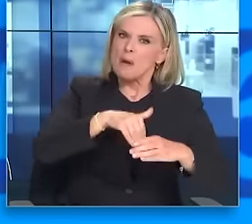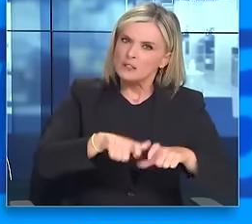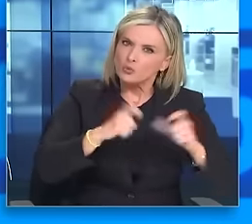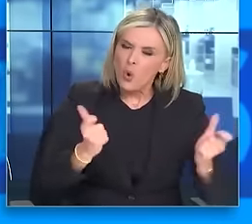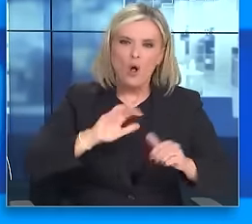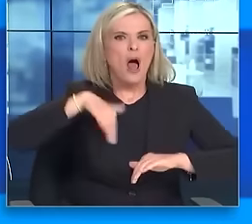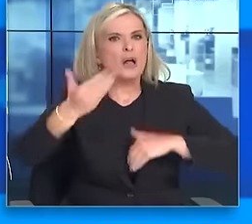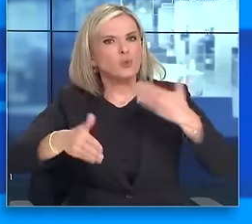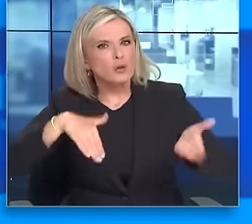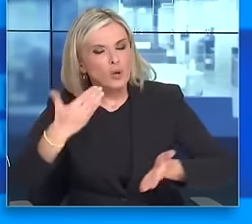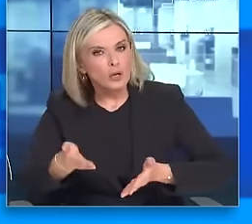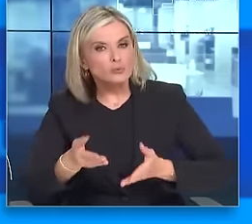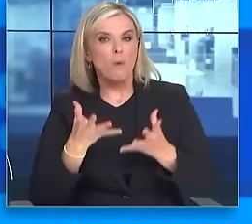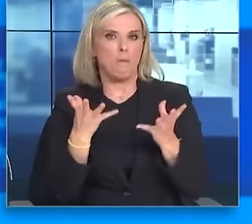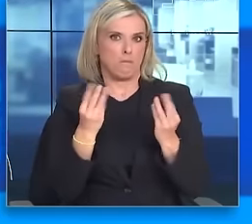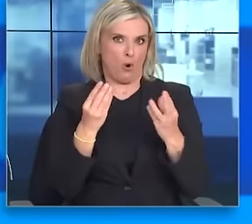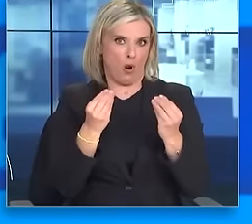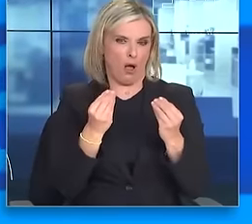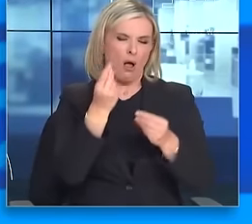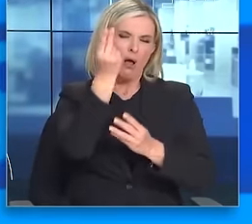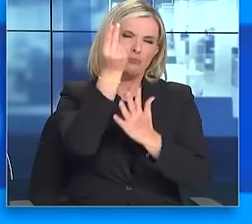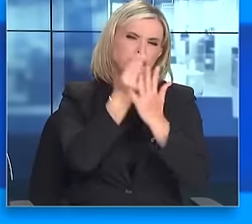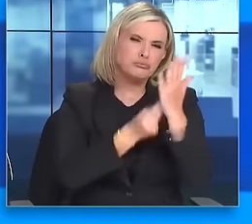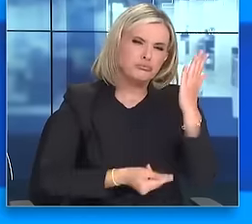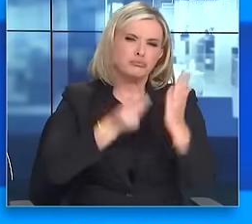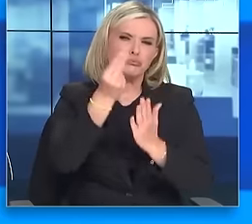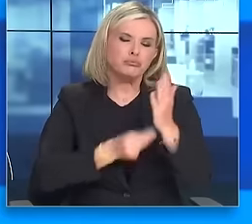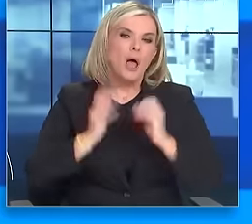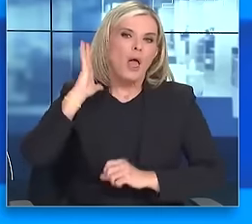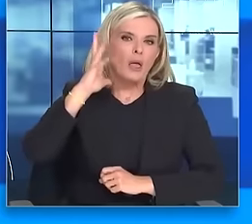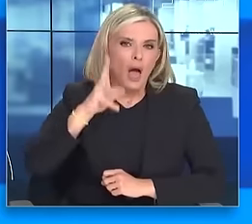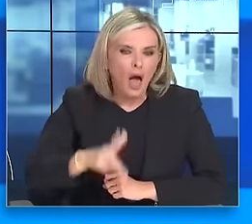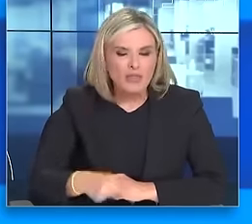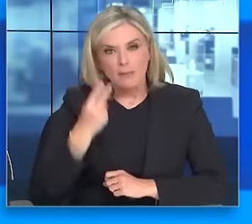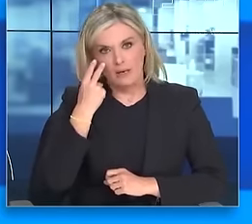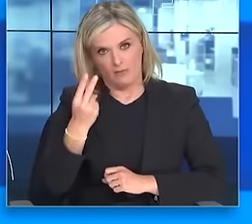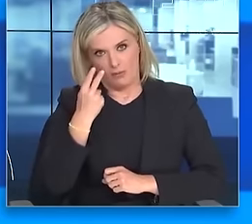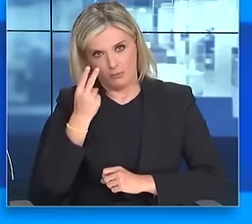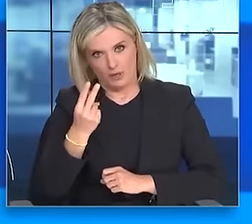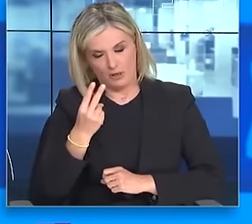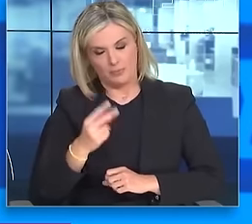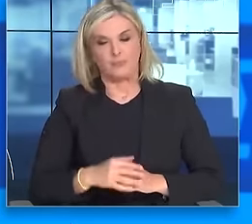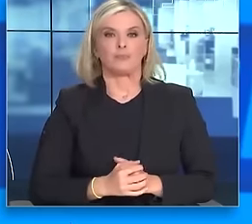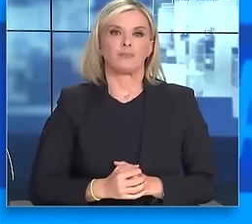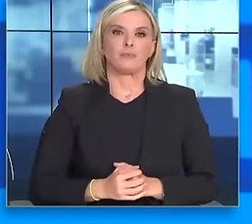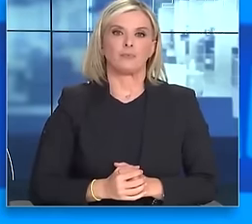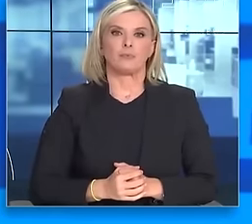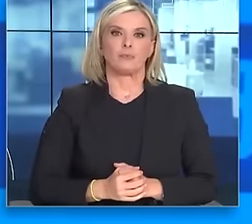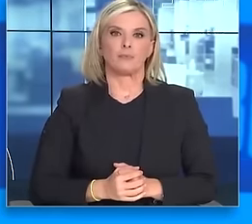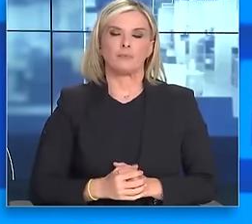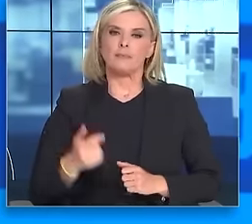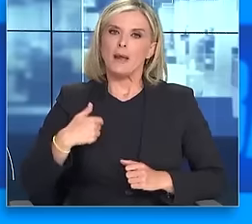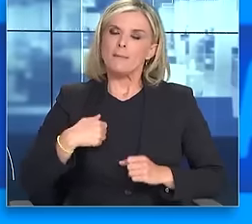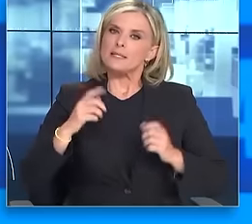σχολείου. Αλλιώς αντιμετωπίζεις την περίπτωση εντός σχολείου και αλλιώς εκτός σχολείου. Και έχουμε κάνει κάτι γι'